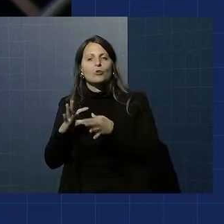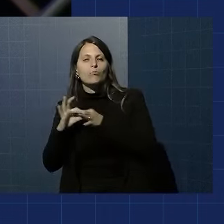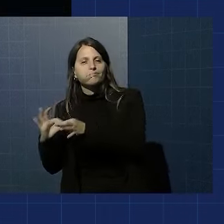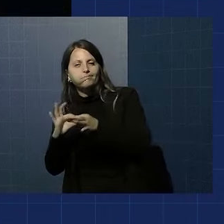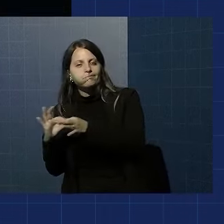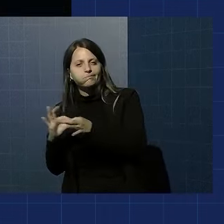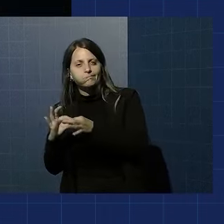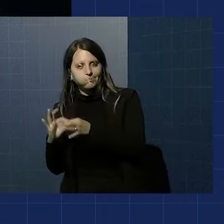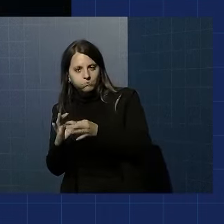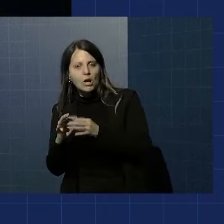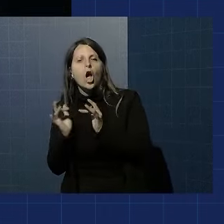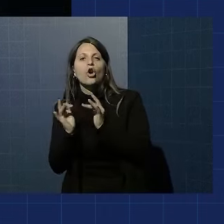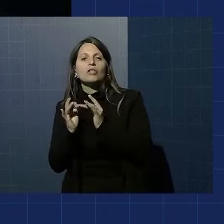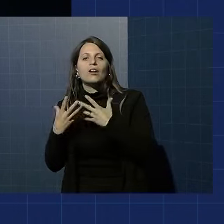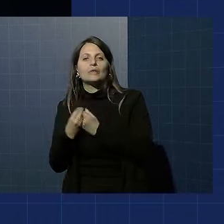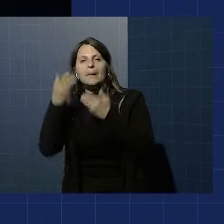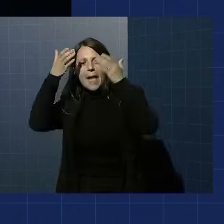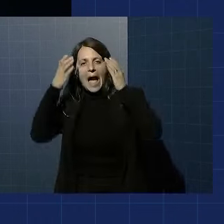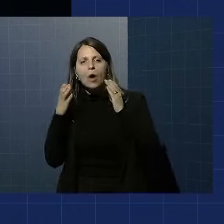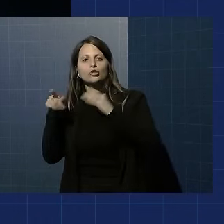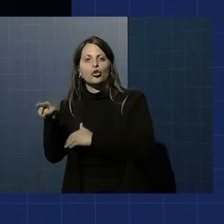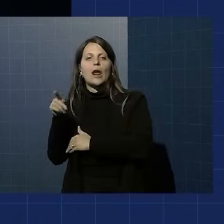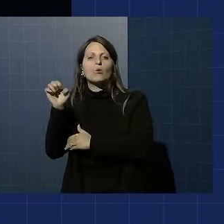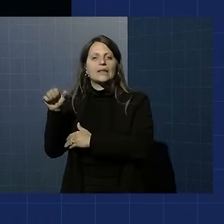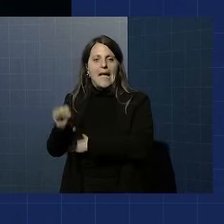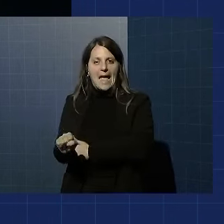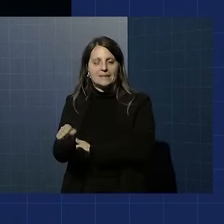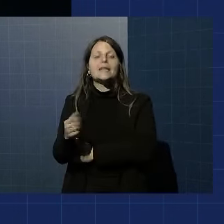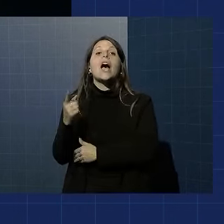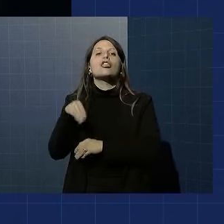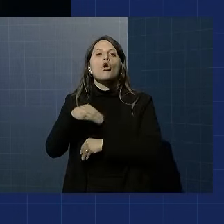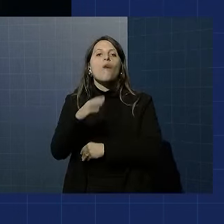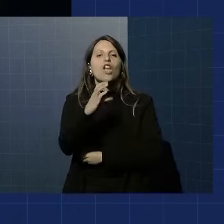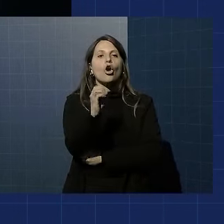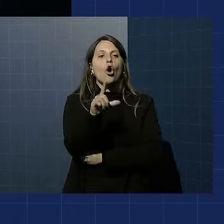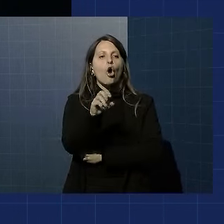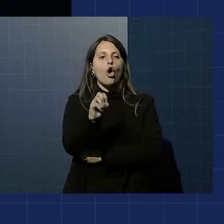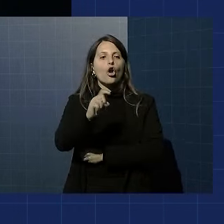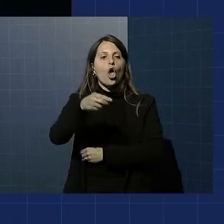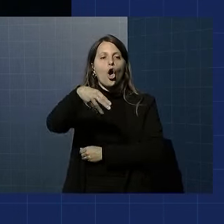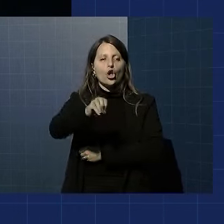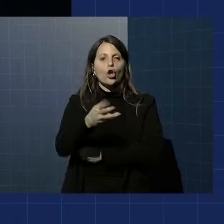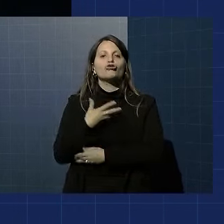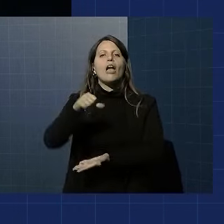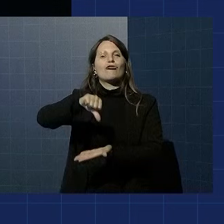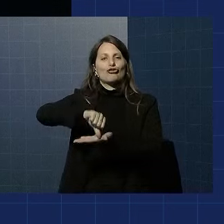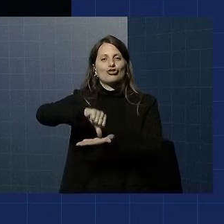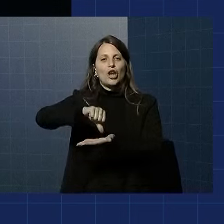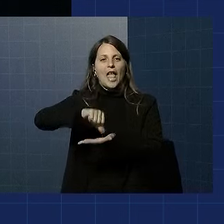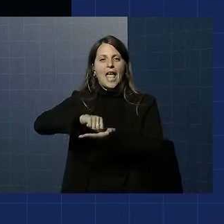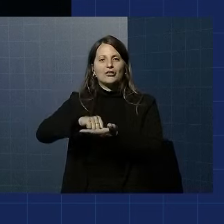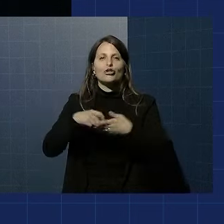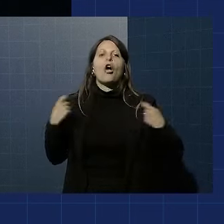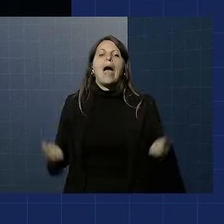sede di lavoro è a Colonia, dove si trova il centro di addestramento degli astronauti.